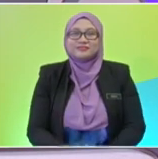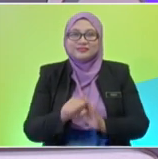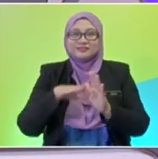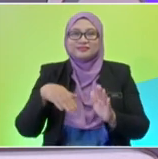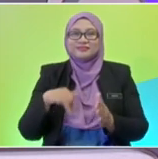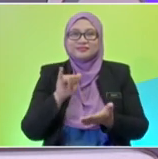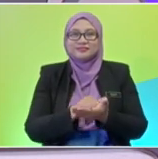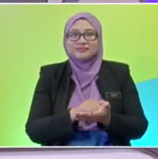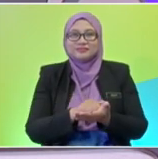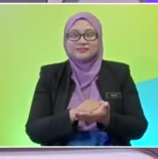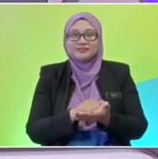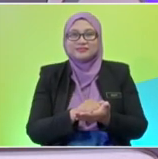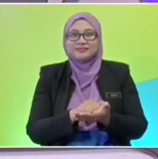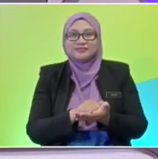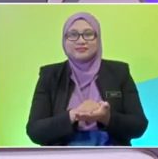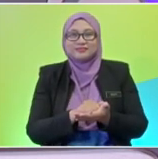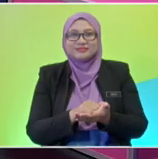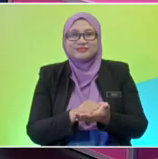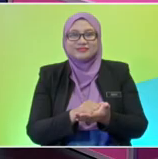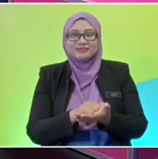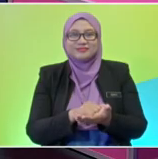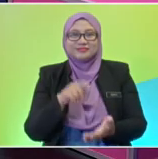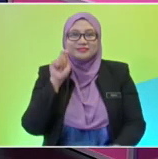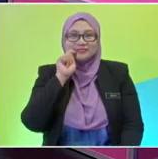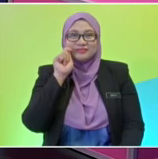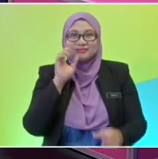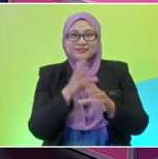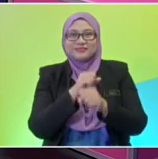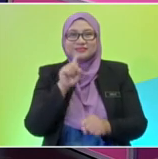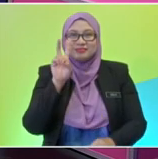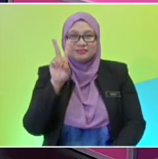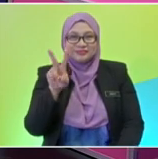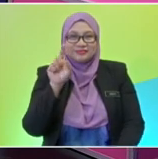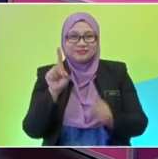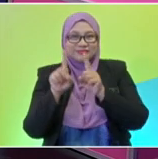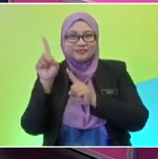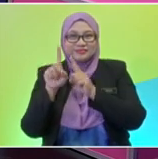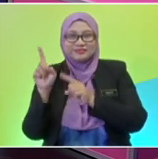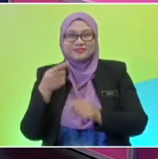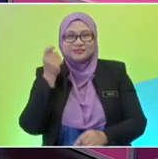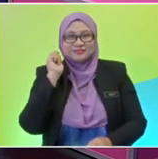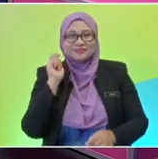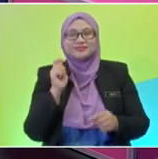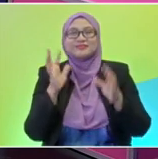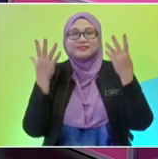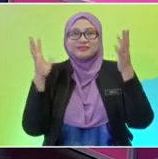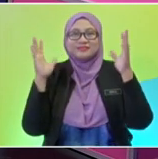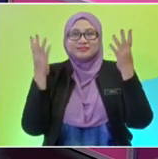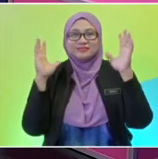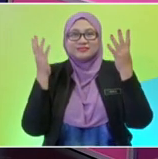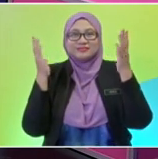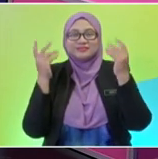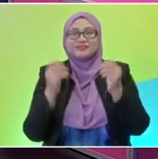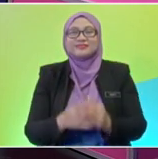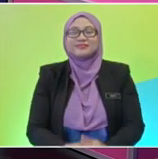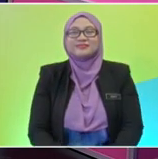dapat 2 pelekat tadi sebagai jawab penilaian yang kita akan belajar hari ini Oke Tania semua Oke